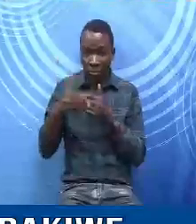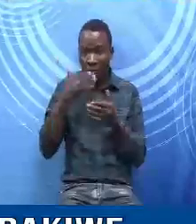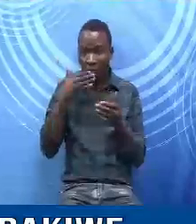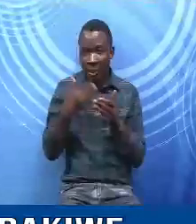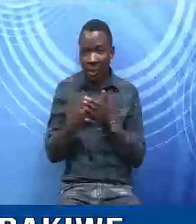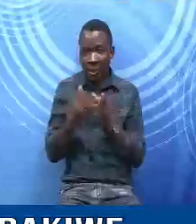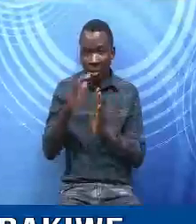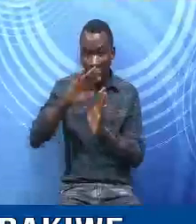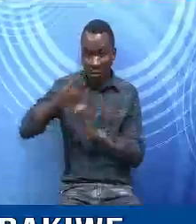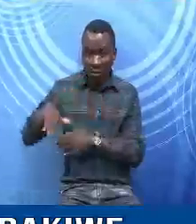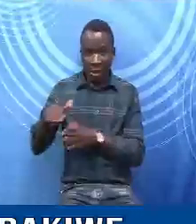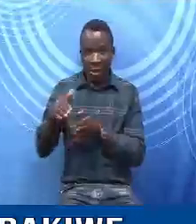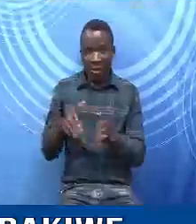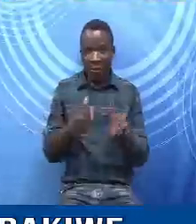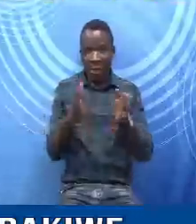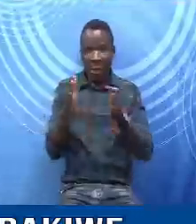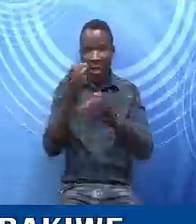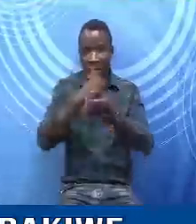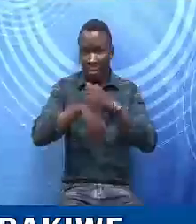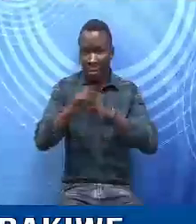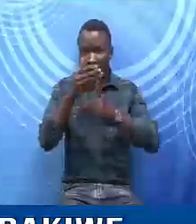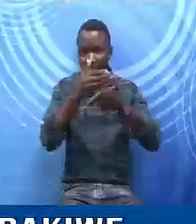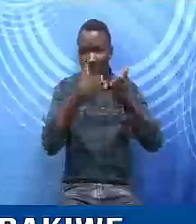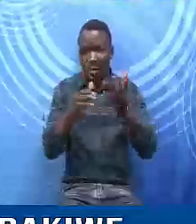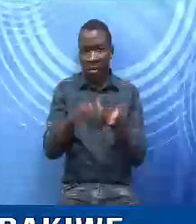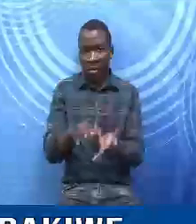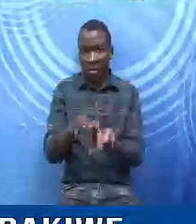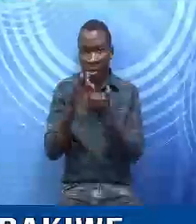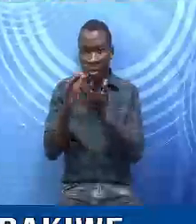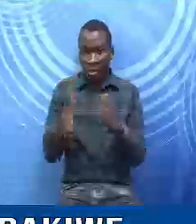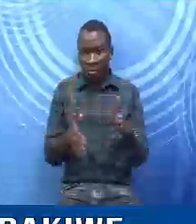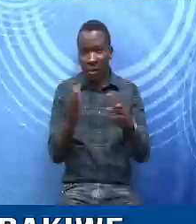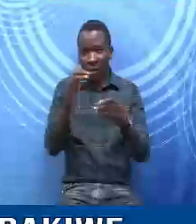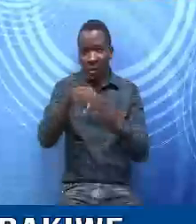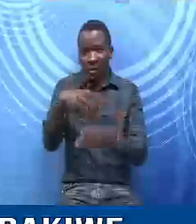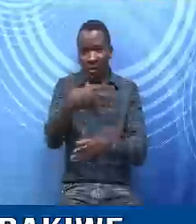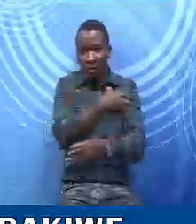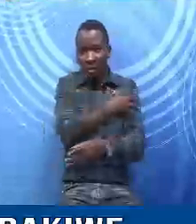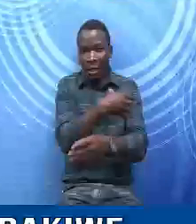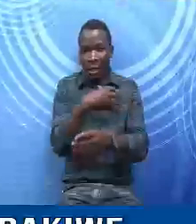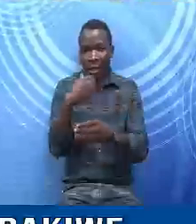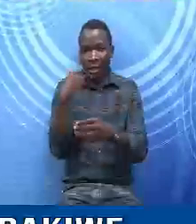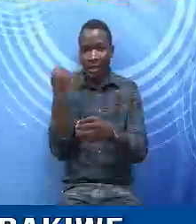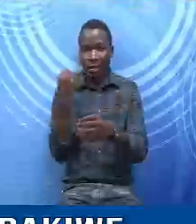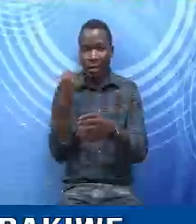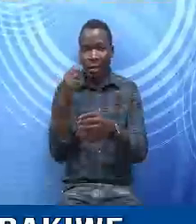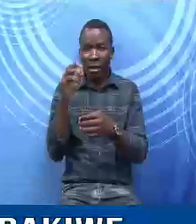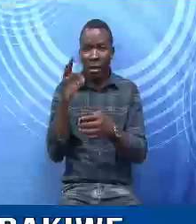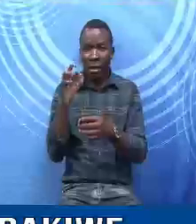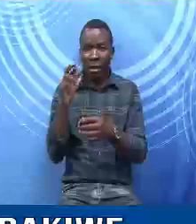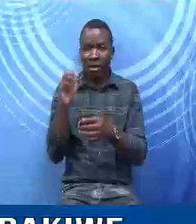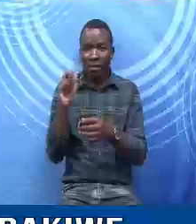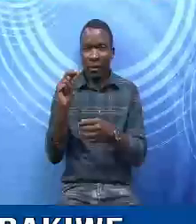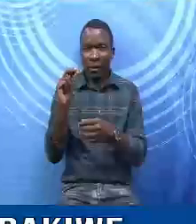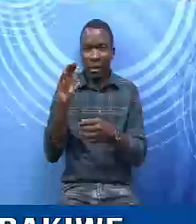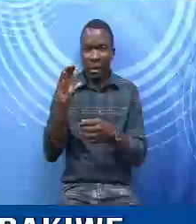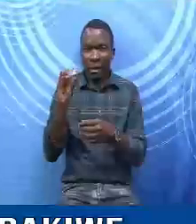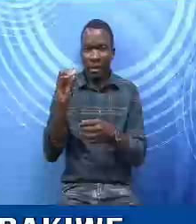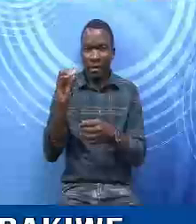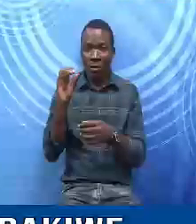kuko ikibazo cy'ibikorwa remezo by'umwihariko imihanda byashyizwemo imbaraga zikomeye Habitegeko Francois ni umuyobozi w'akarere ka